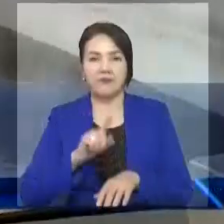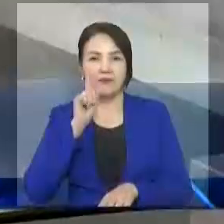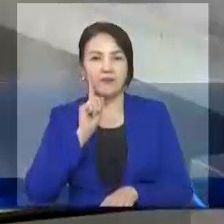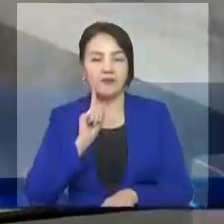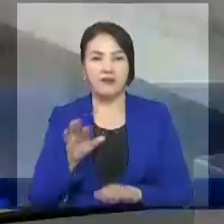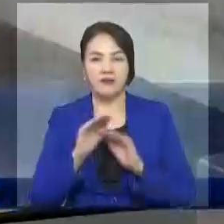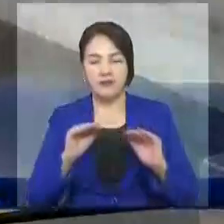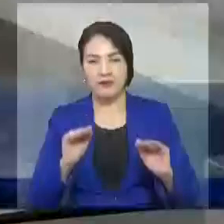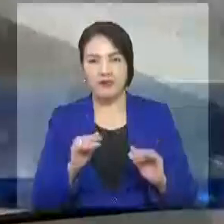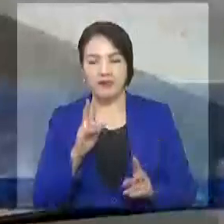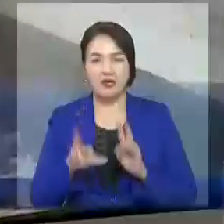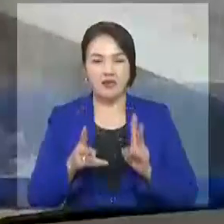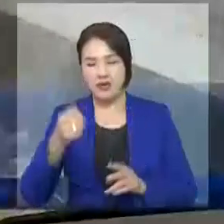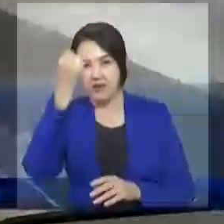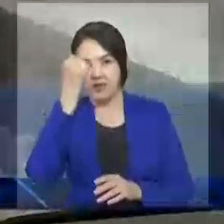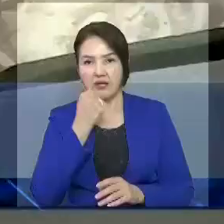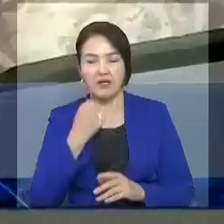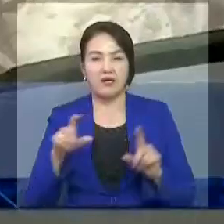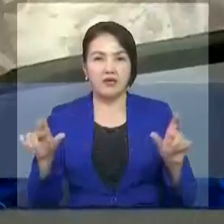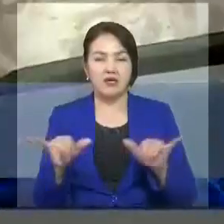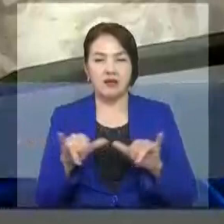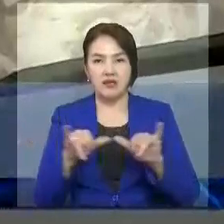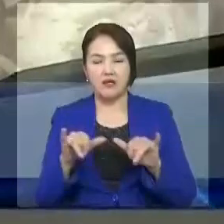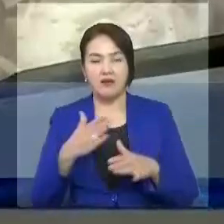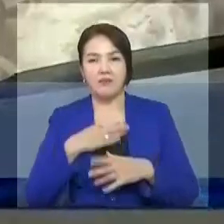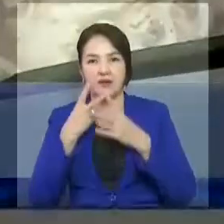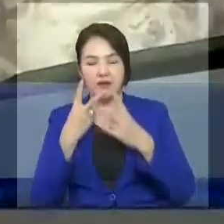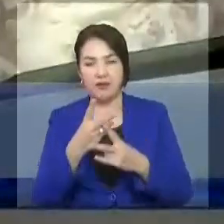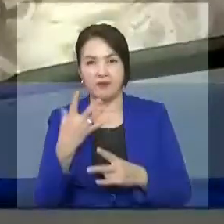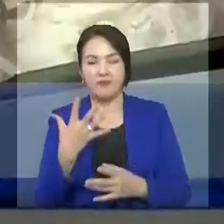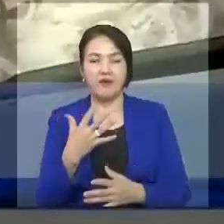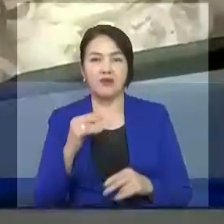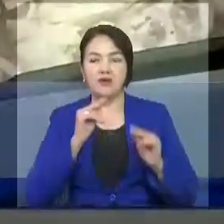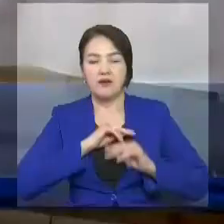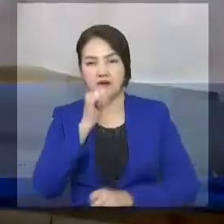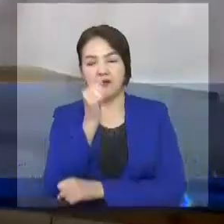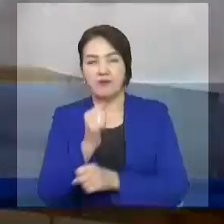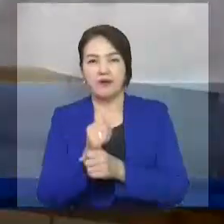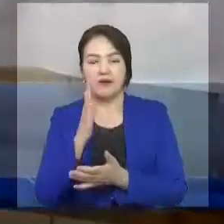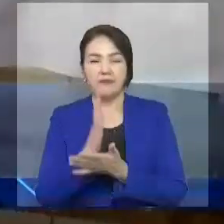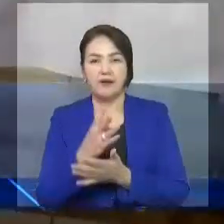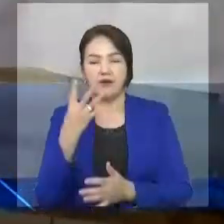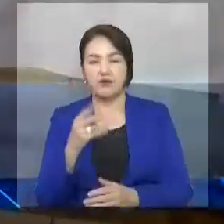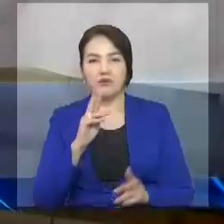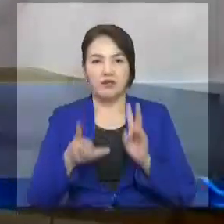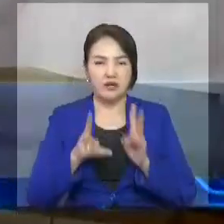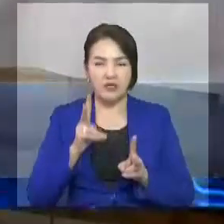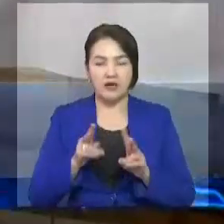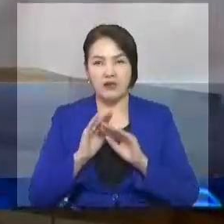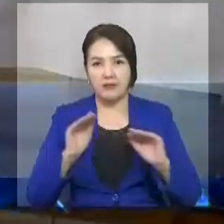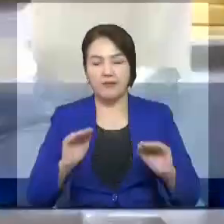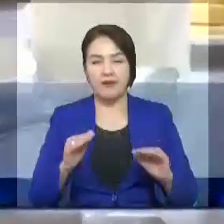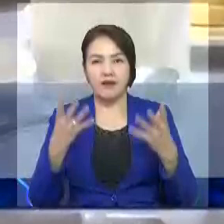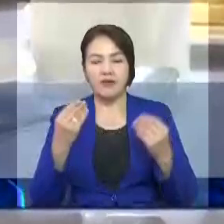Иә, балалар аспаздарға разы. Асхананың жұмысын біз де көрдік. Мұнда 5 жұмысшы бар. 4 аспаз, 1 кондитер. Балалар күніне